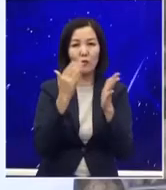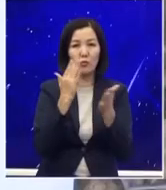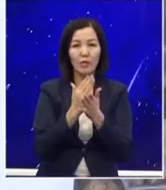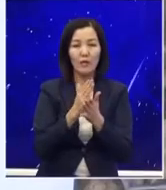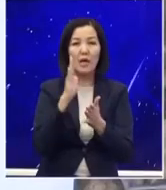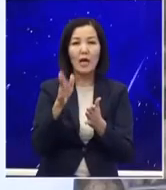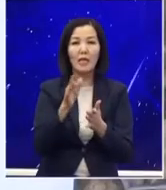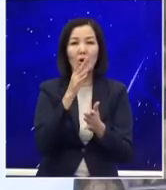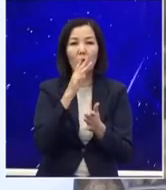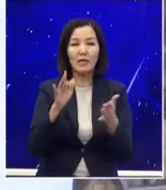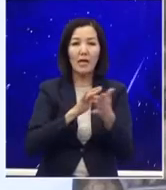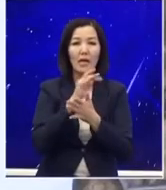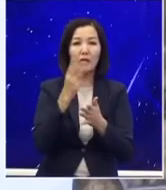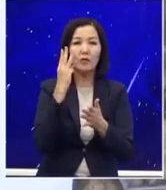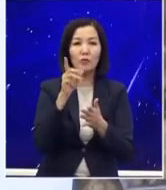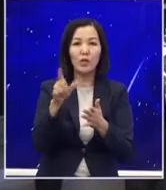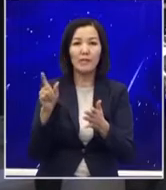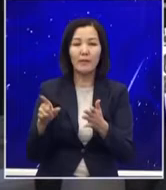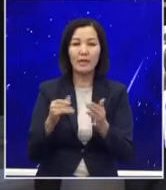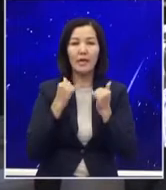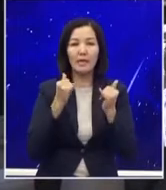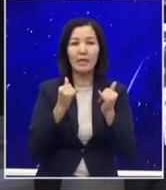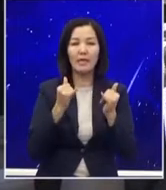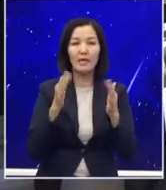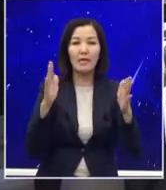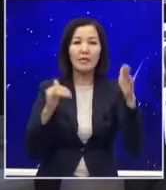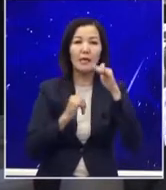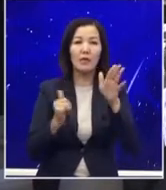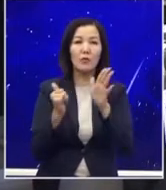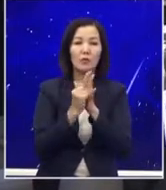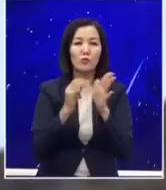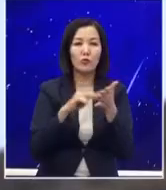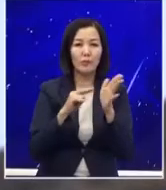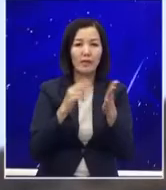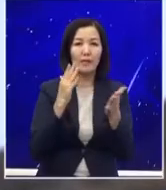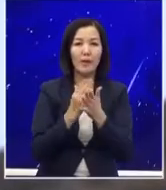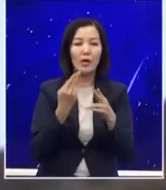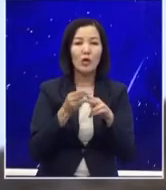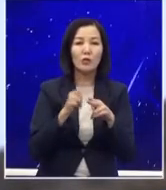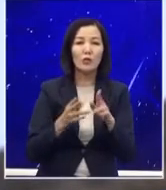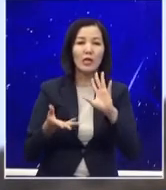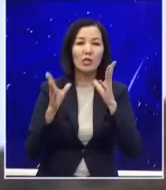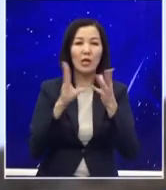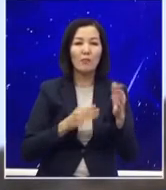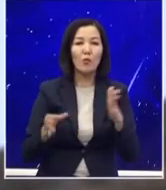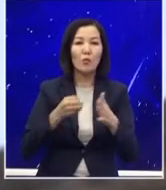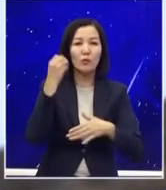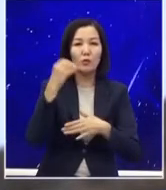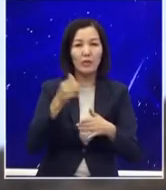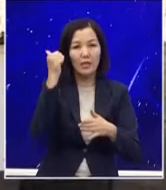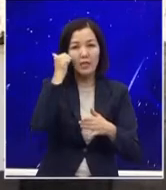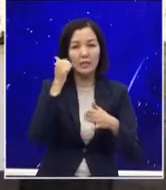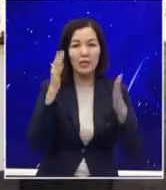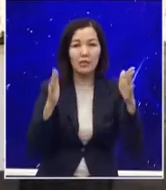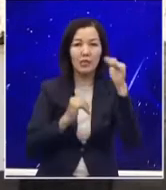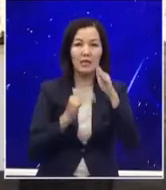жатыр. Алдағы уақытта шаһардағы үш азаматқа арналған тақта ілуі жоспарда бар. Сонда жалпы облыс орталығында